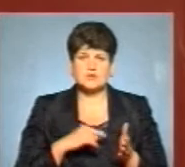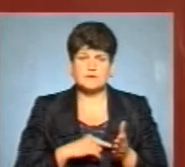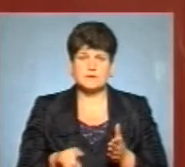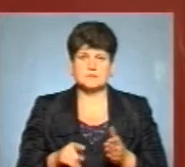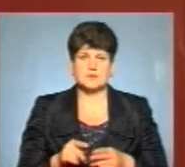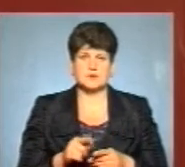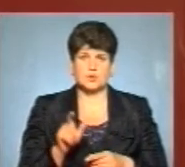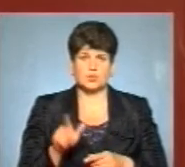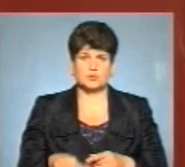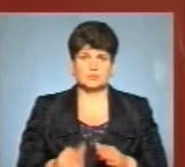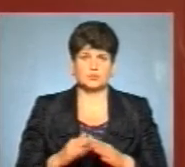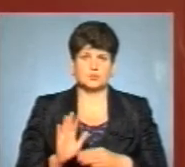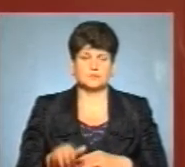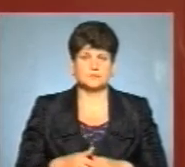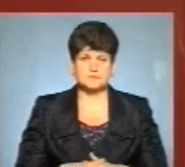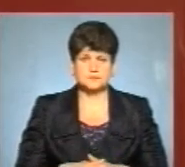лікарні?